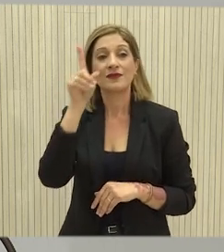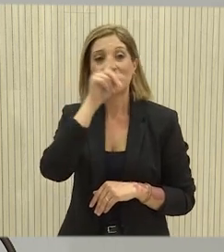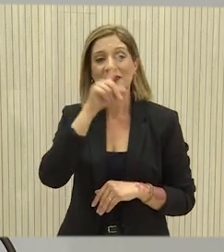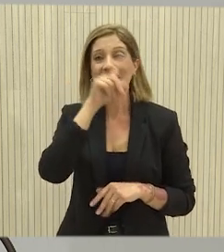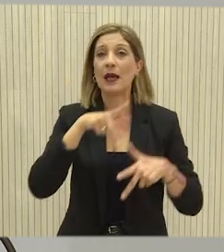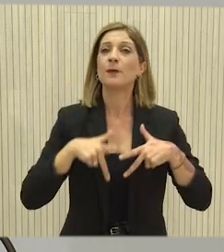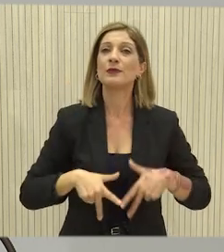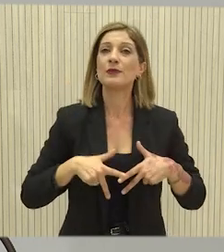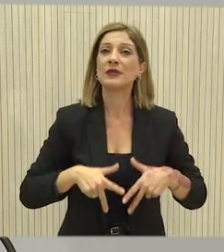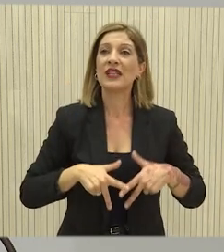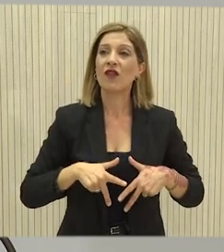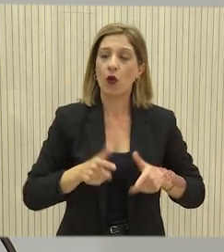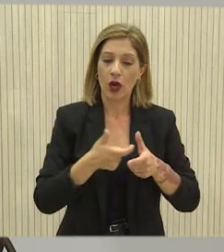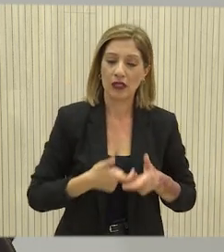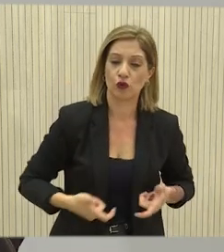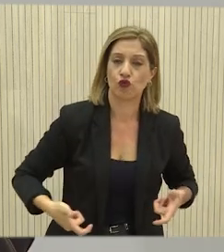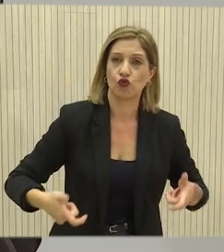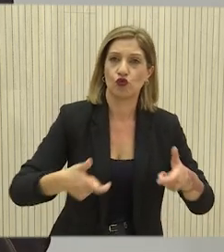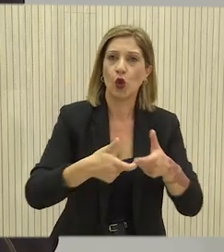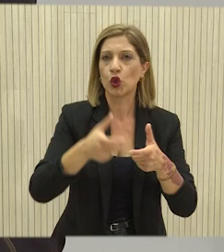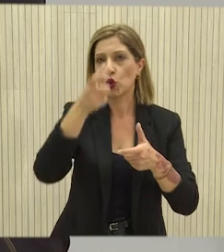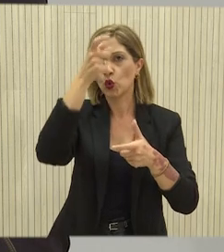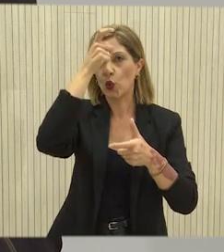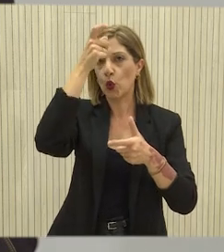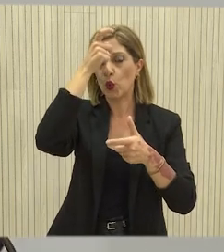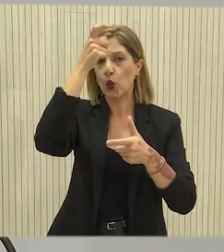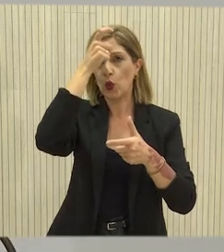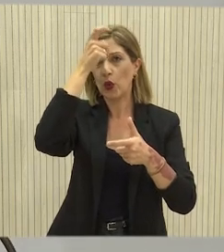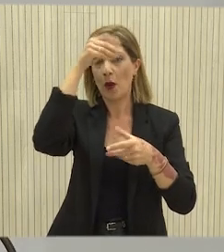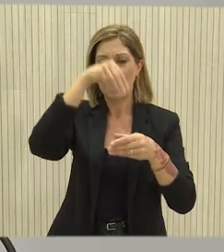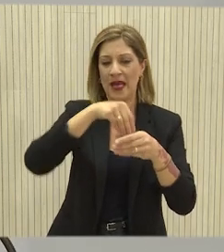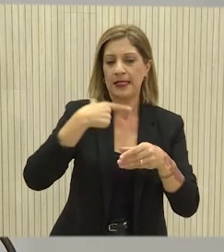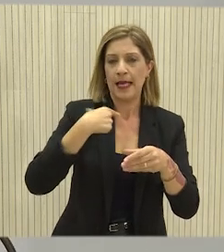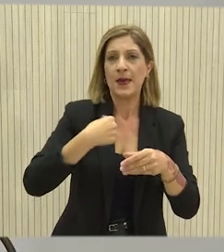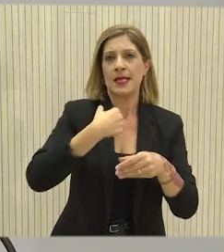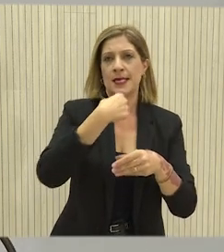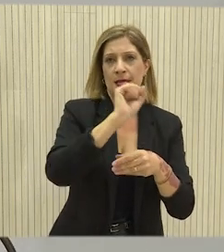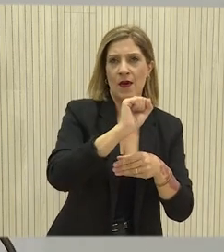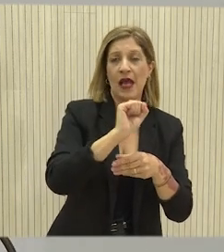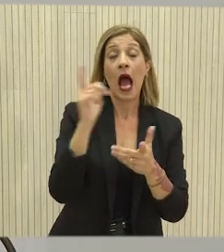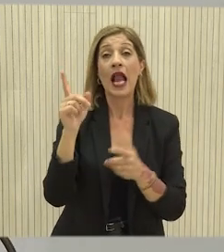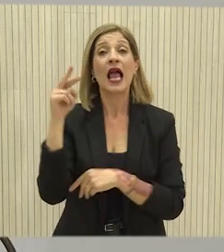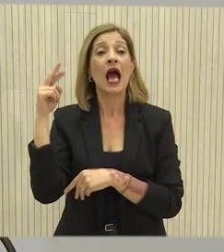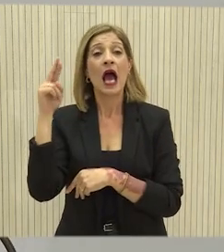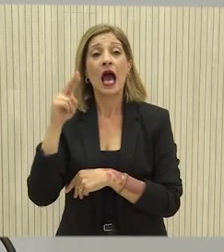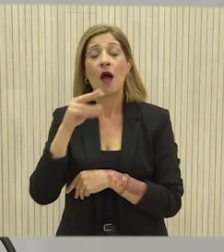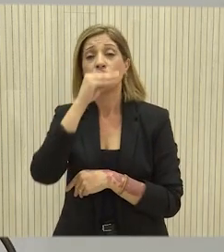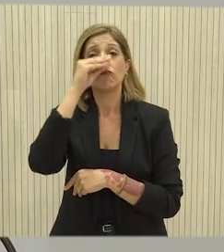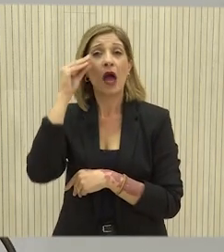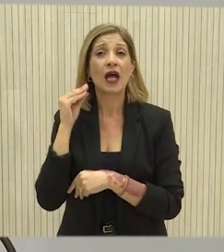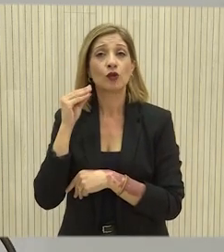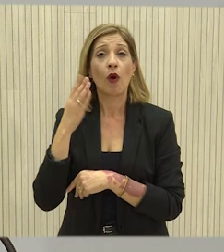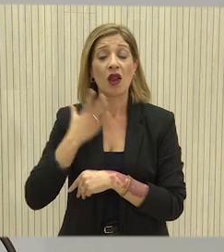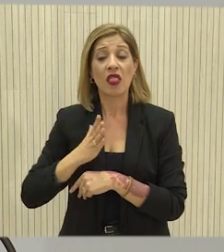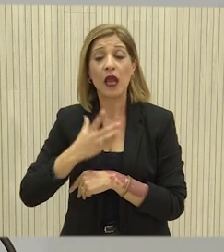έμεινε εκτός της Συνόδου Τουρκικών Κρατών. Ο Ερντογάν όμως άρχισε να στρώνει τον δρόμο από τώρα για του χρόνου, ζητώντας τη